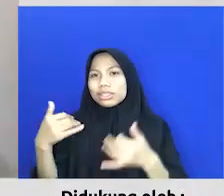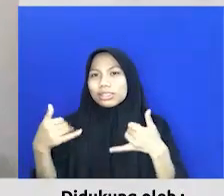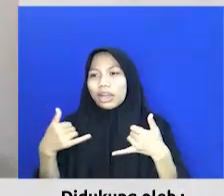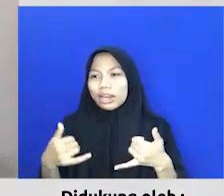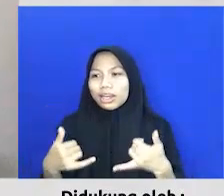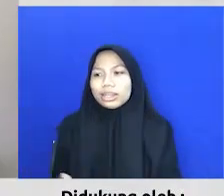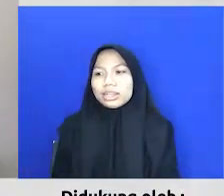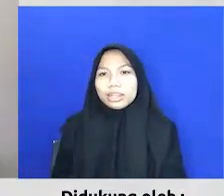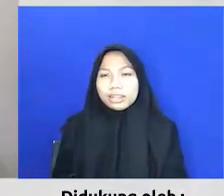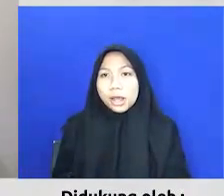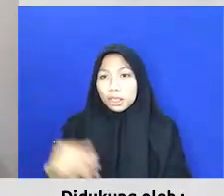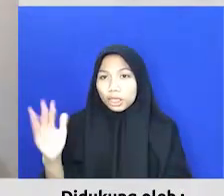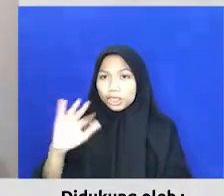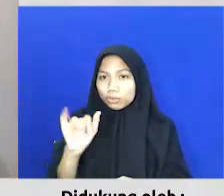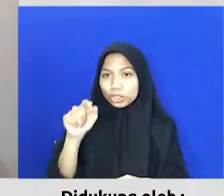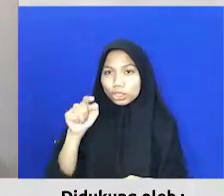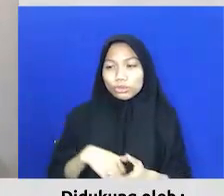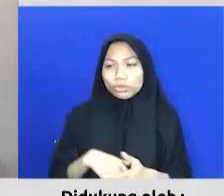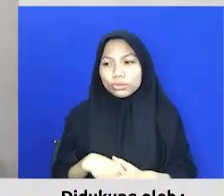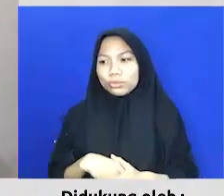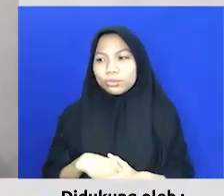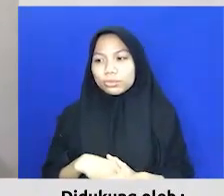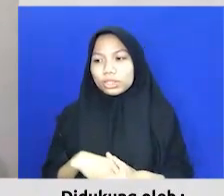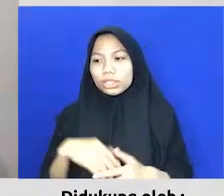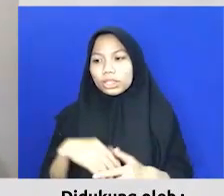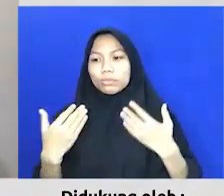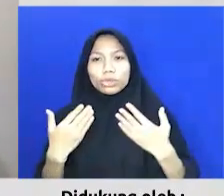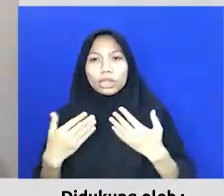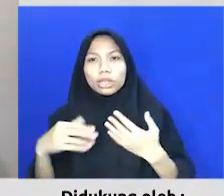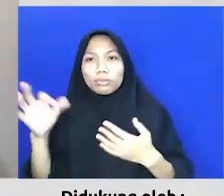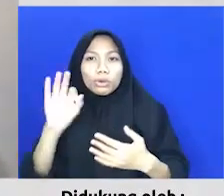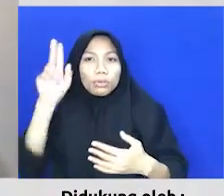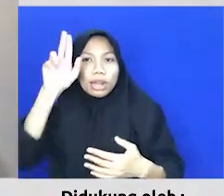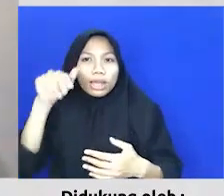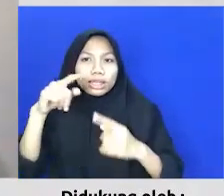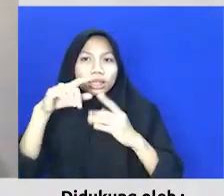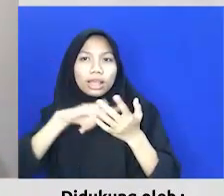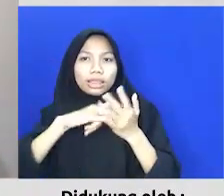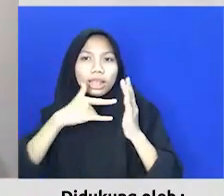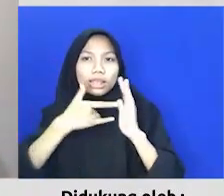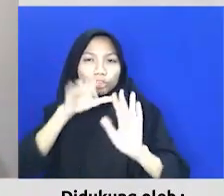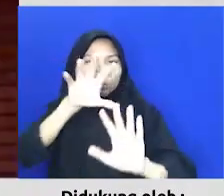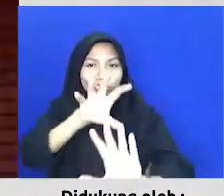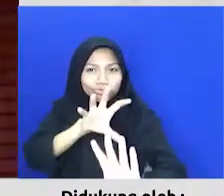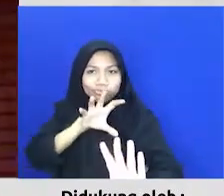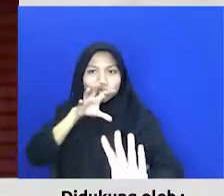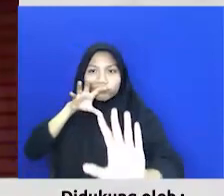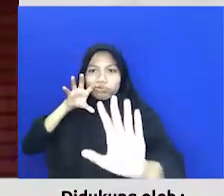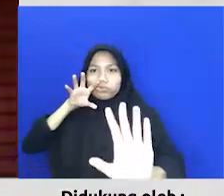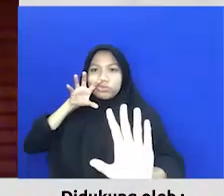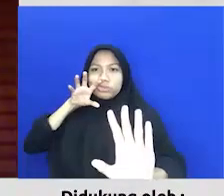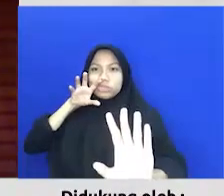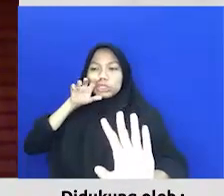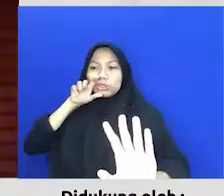gimana Prim? Apa ya? Aku mau menambahkan Aris tadi, aku sangat lega karena dengar langsung dari Pak Alwi kurang lebih